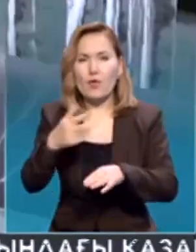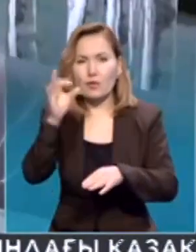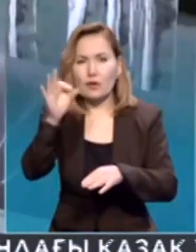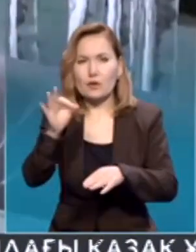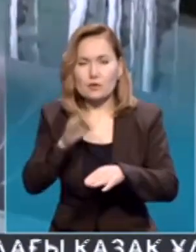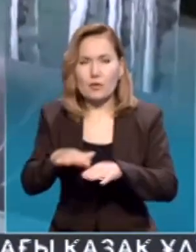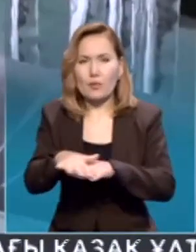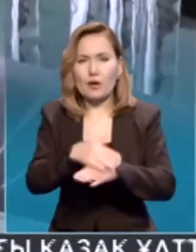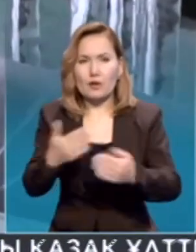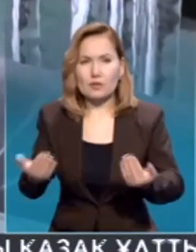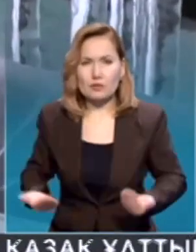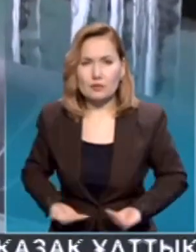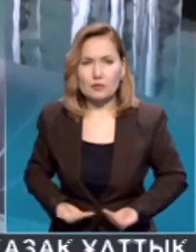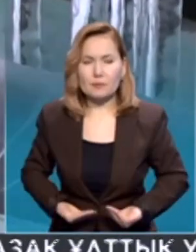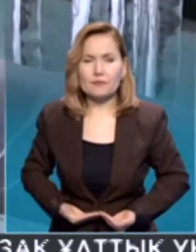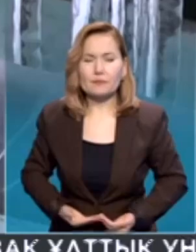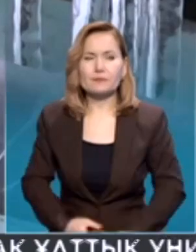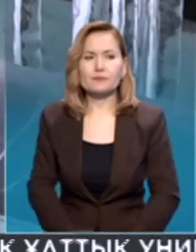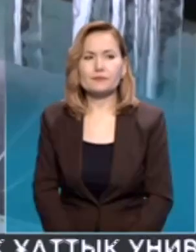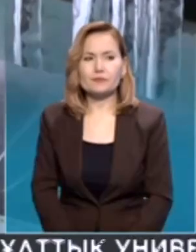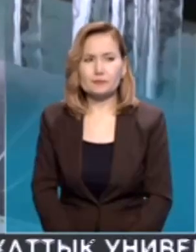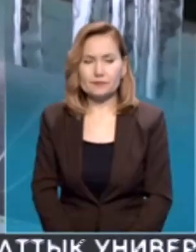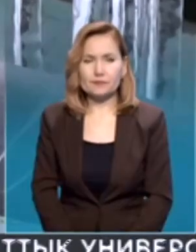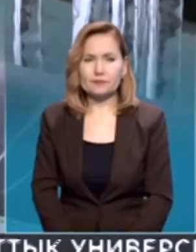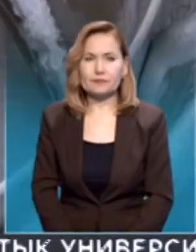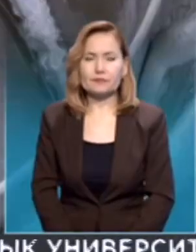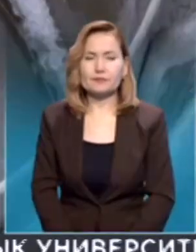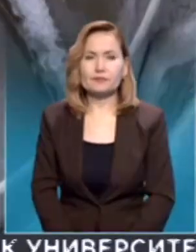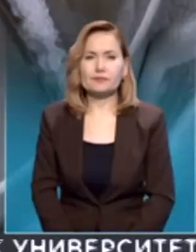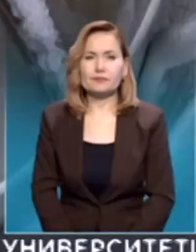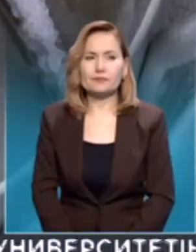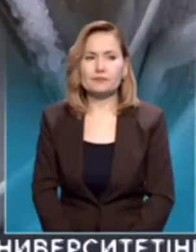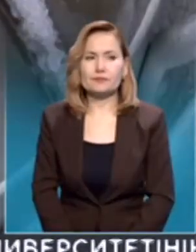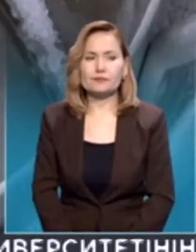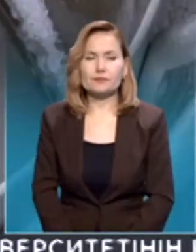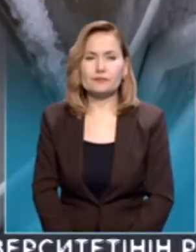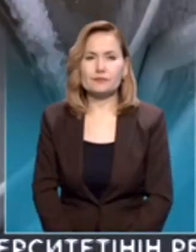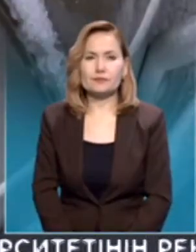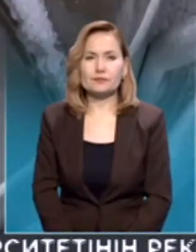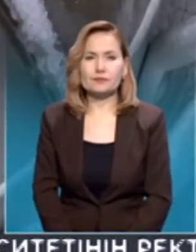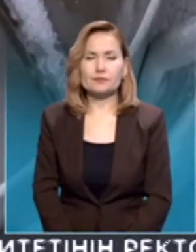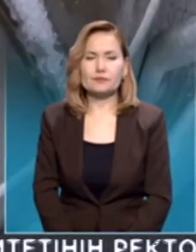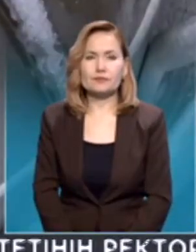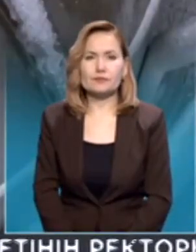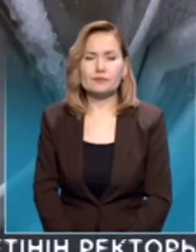30%-ға жуығы өмір сүріп жатыр. Эльмира Кәленова, Ерлан Қалиев, Қазақстан ұлттық арнасы, солтүстік Қазақстан.